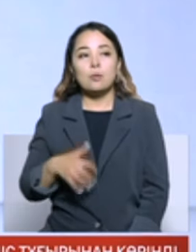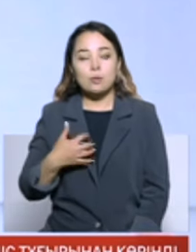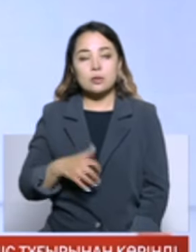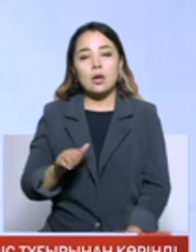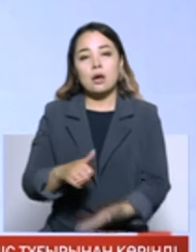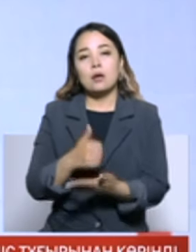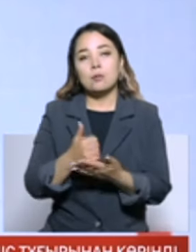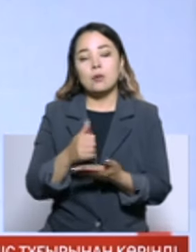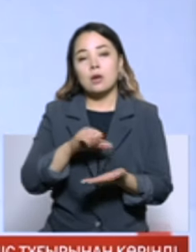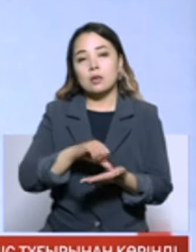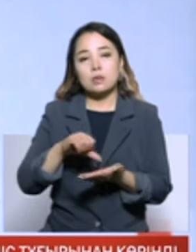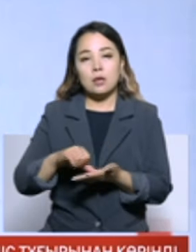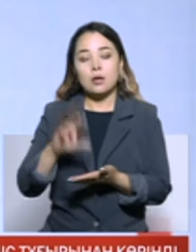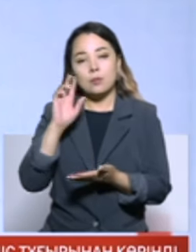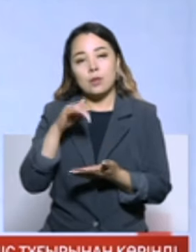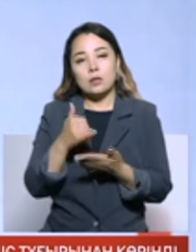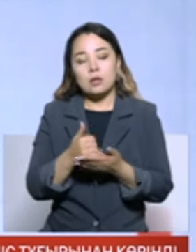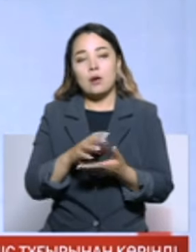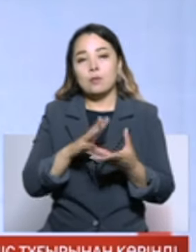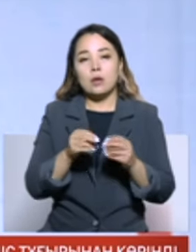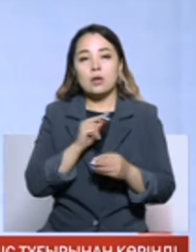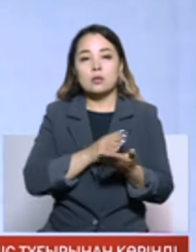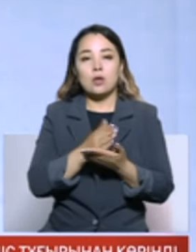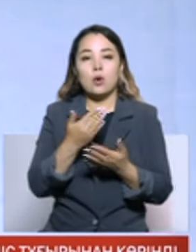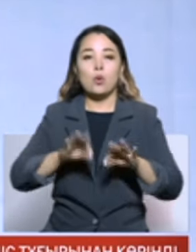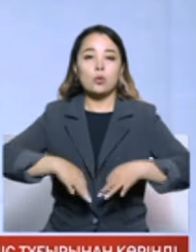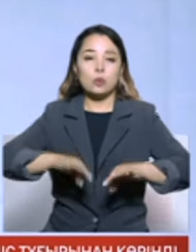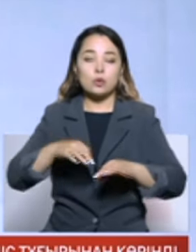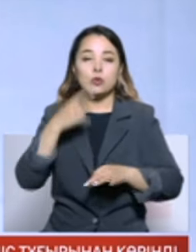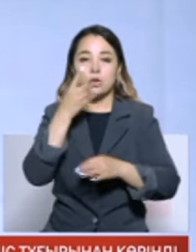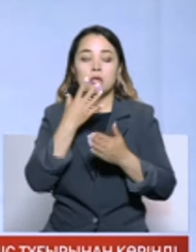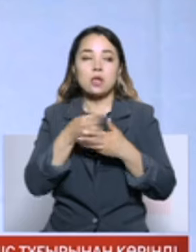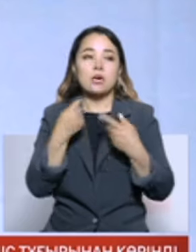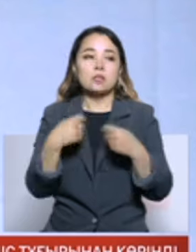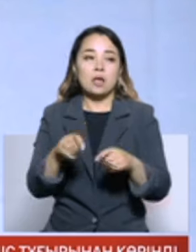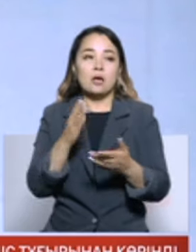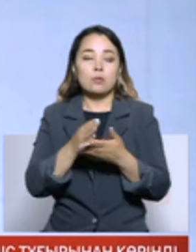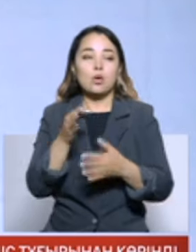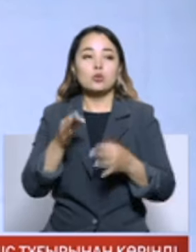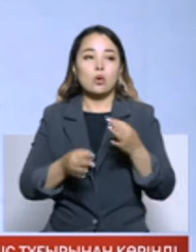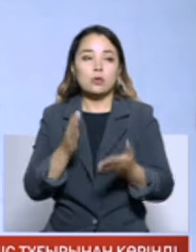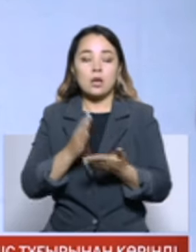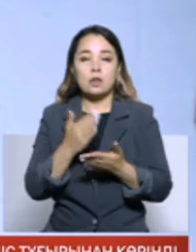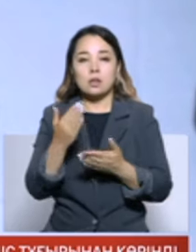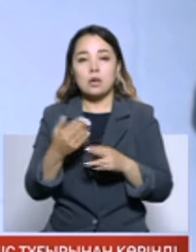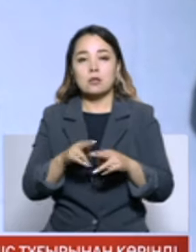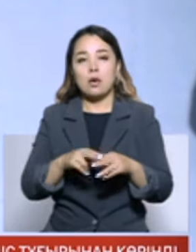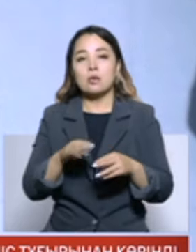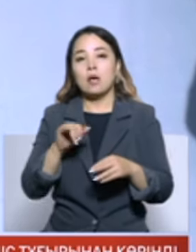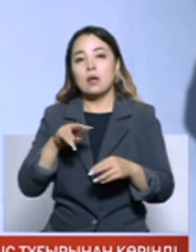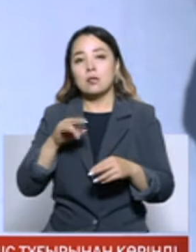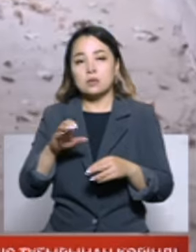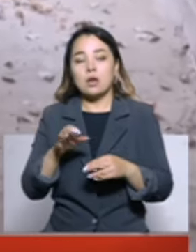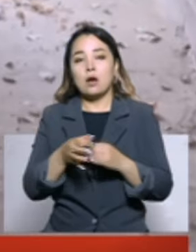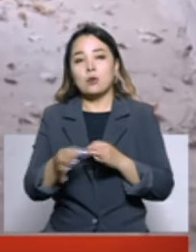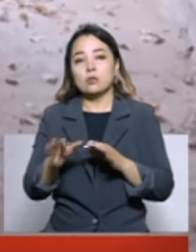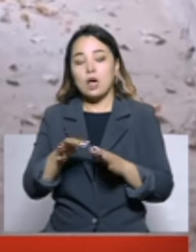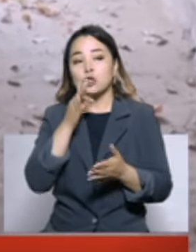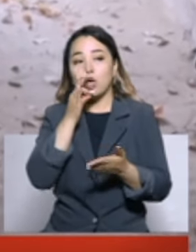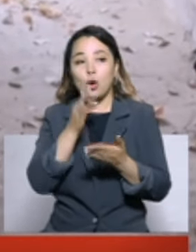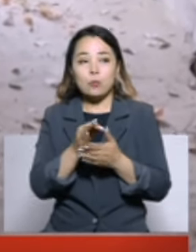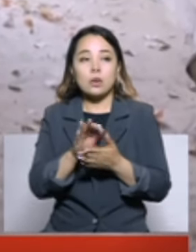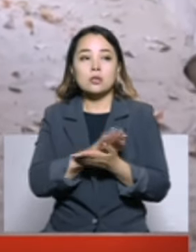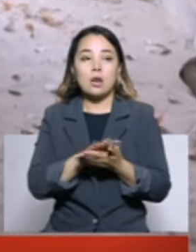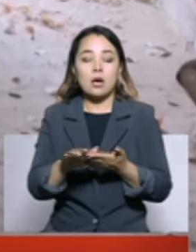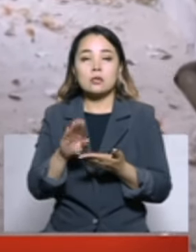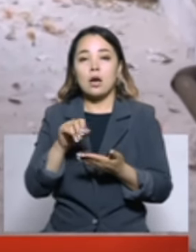Жамбылда әкімдікке қарасты мекеме басшылары қызметтік көліктерді жекеге сатып жіберген үшін сотталды. Талас ауданының тазалығына жауапты